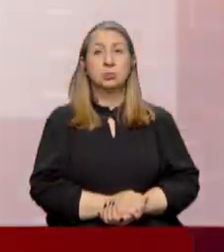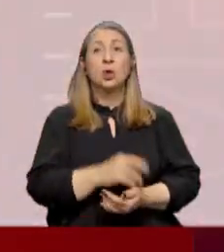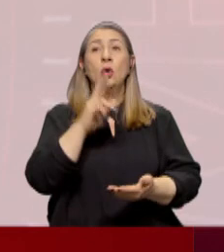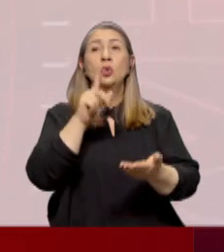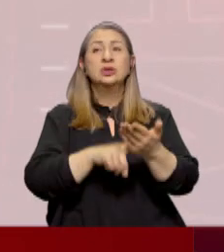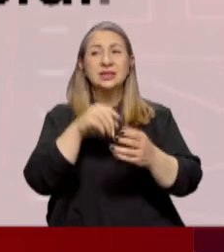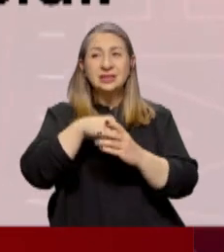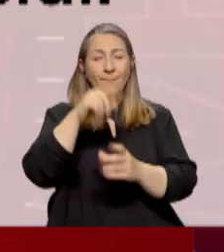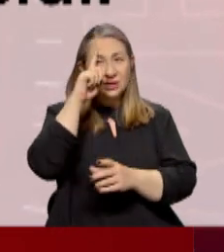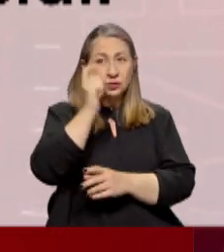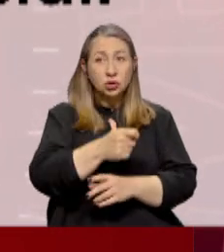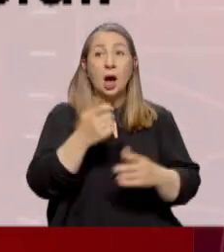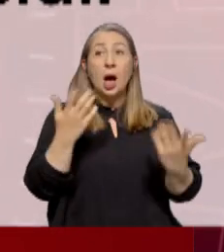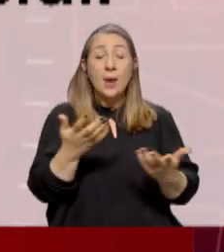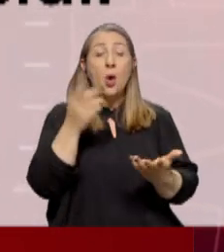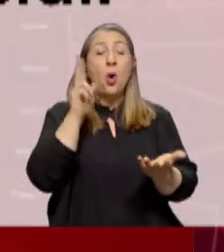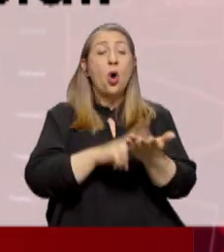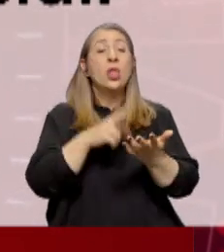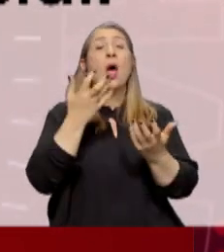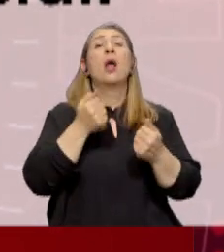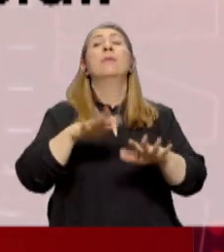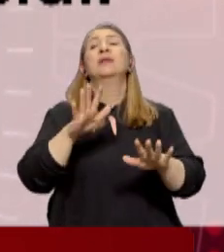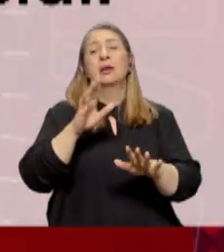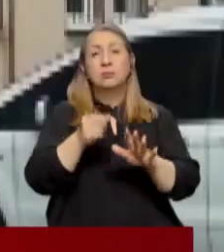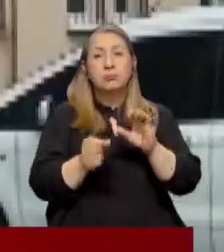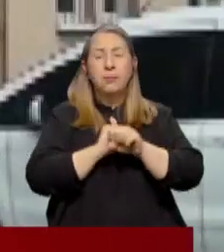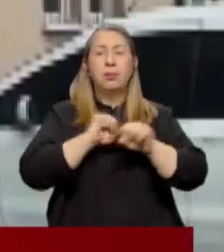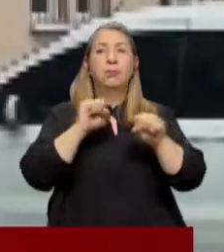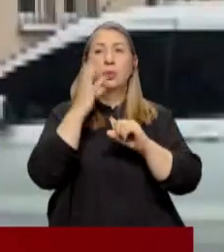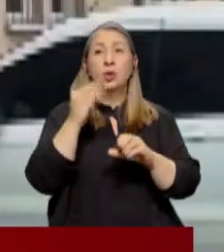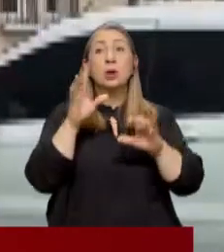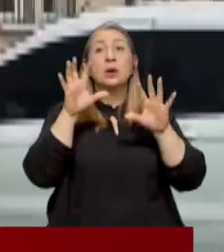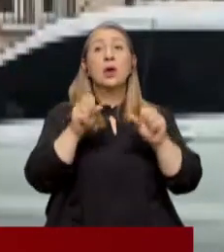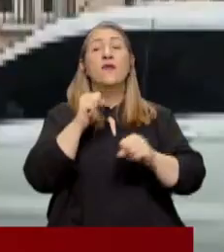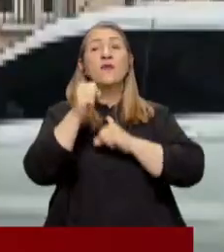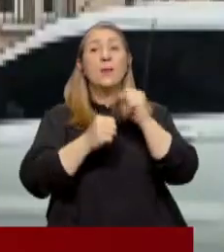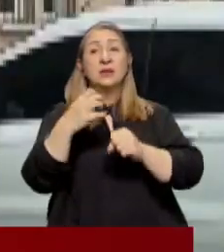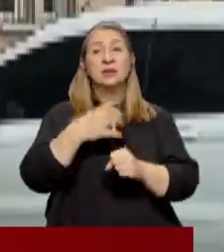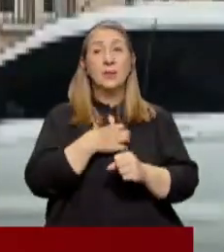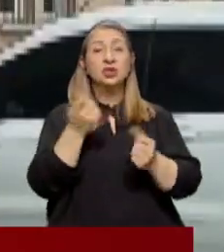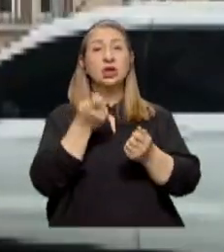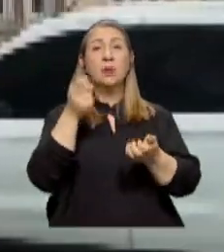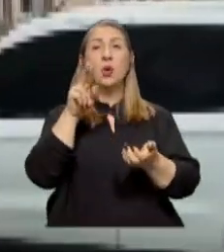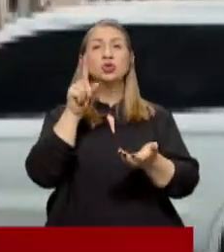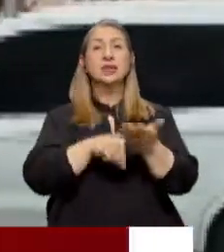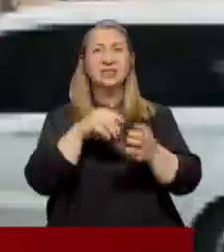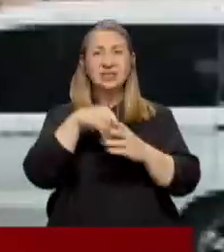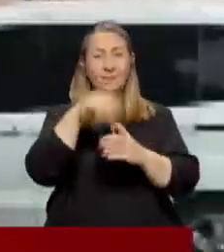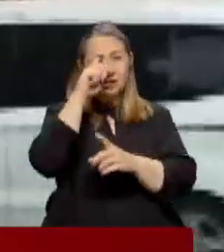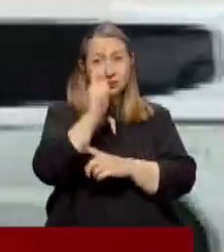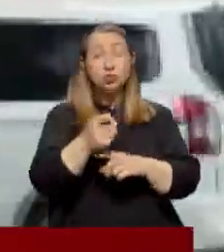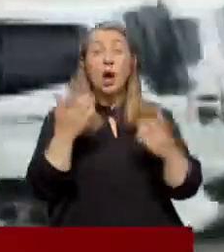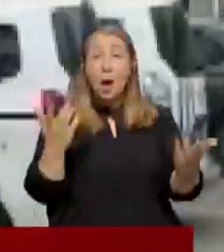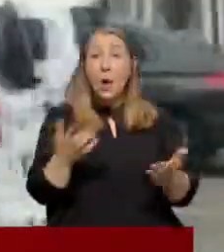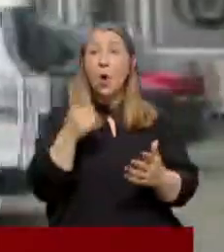Ruhsat için müracaat yaptık ancak alamadan bu olay meydana geldi. Gözaltına alınan fabrika sahibi çalışma ruhsatı için başvurduklarını söyledi